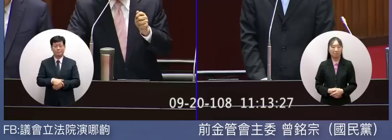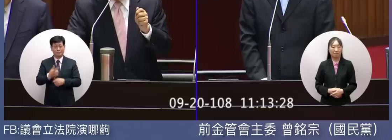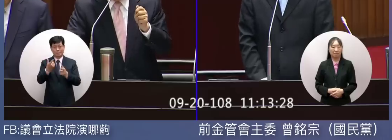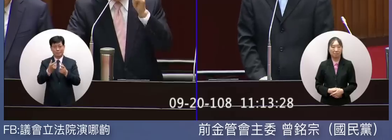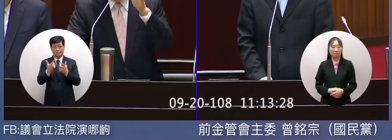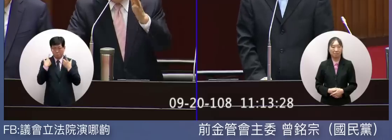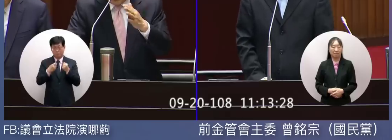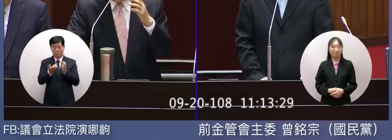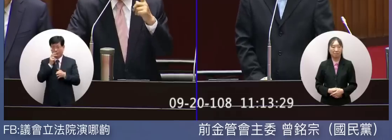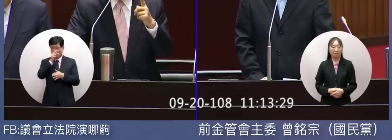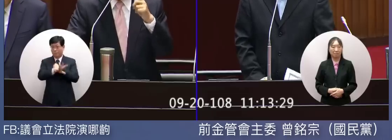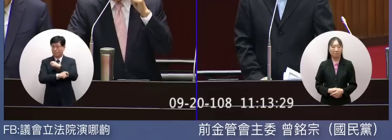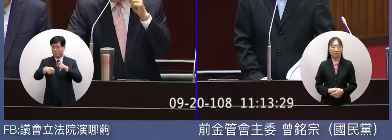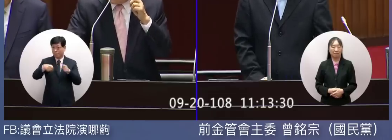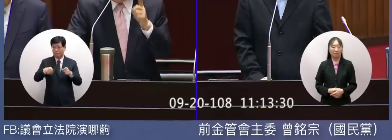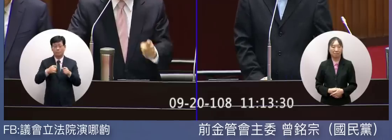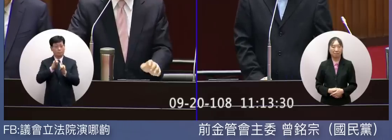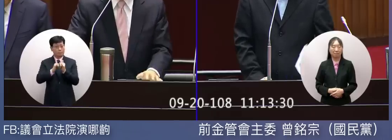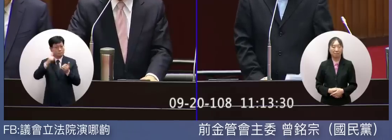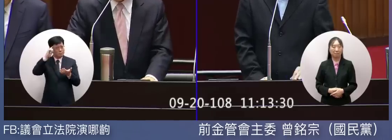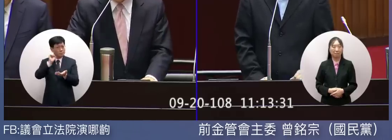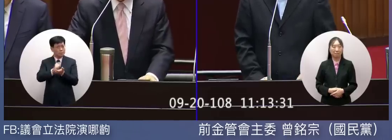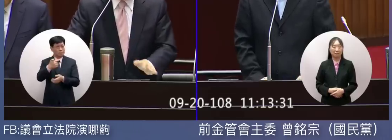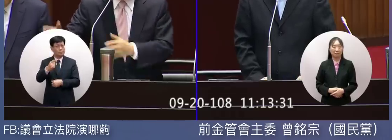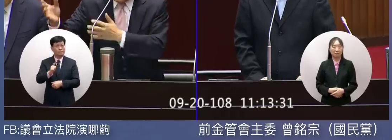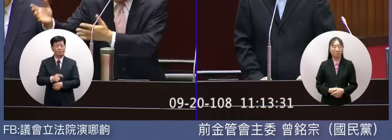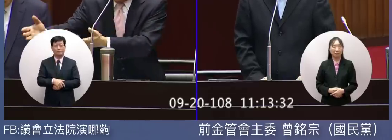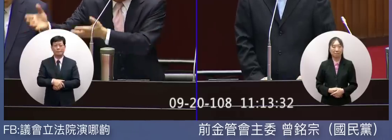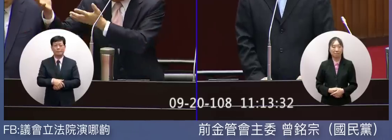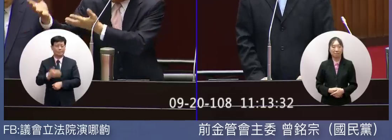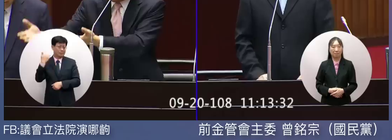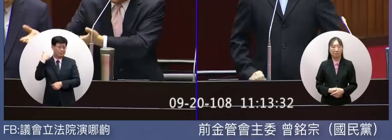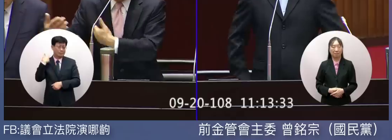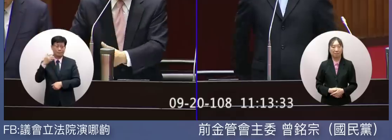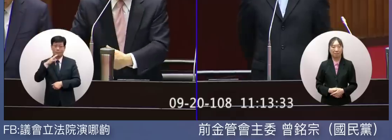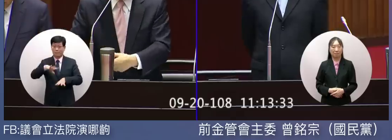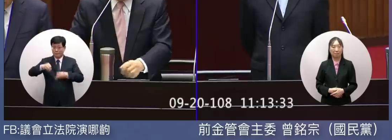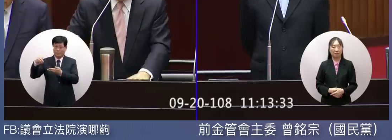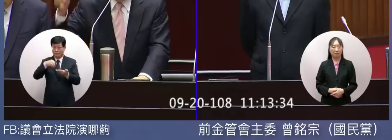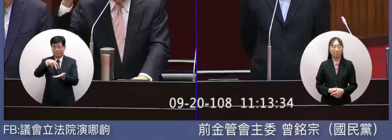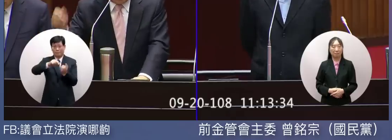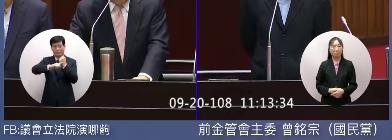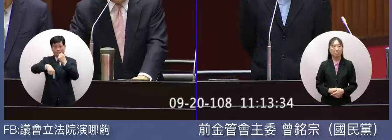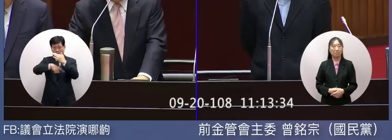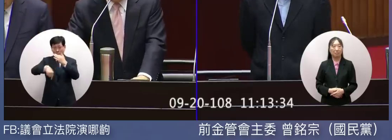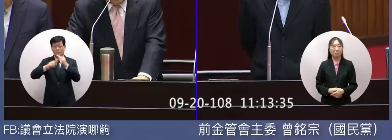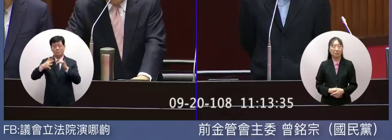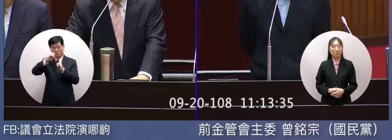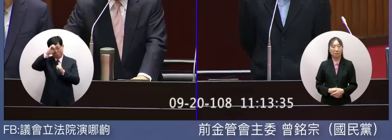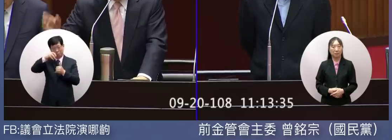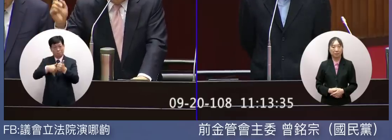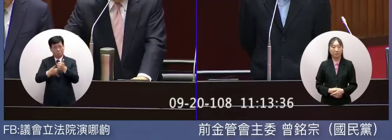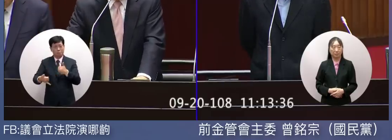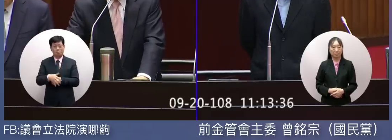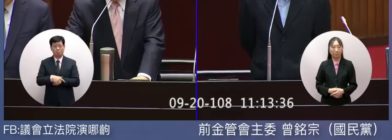瞻基础建设，国人同胞一定最印象深刻是当年送进来立法院的时候，国民党委